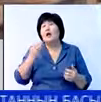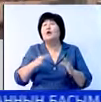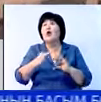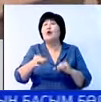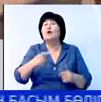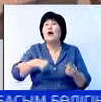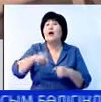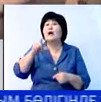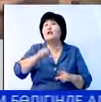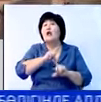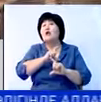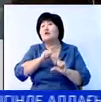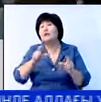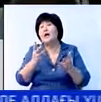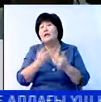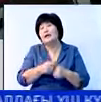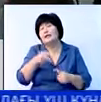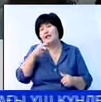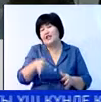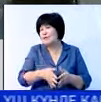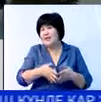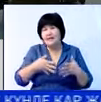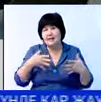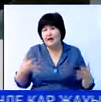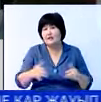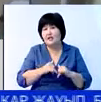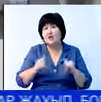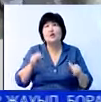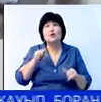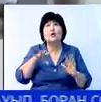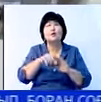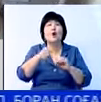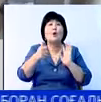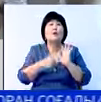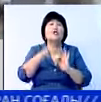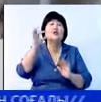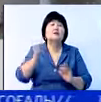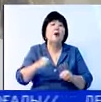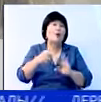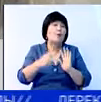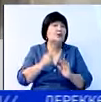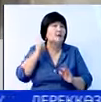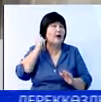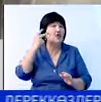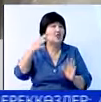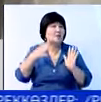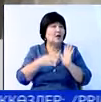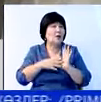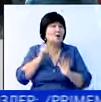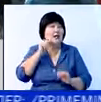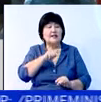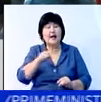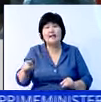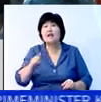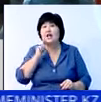ауданындағы кәсіпкерлік субъектілерінің саны 2000-нан асып жығылады. Соның ішінде 17%-ын 18 бен 29 жас аралығындағы